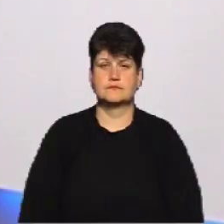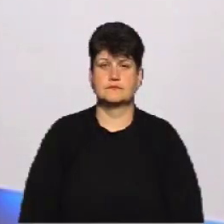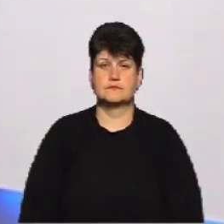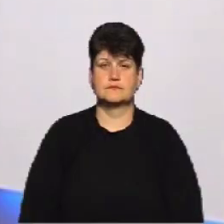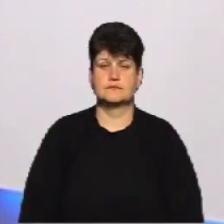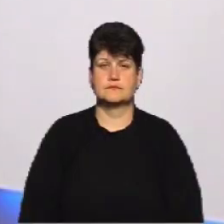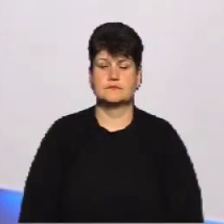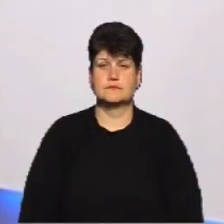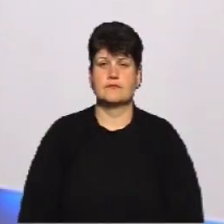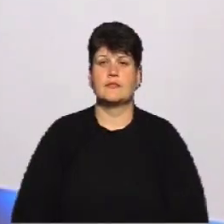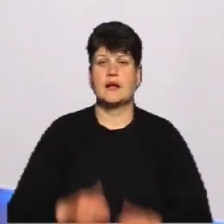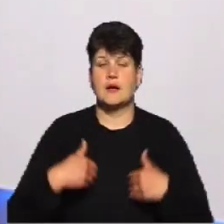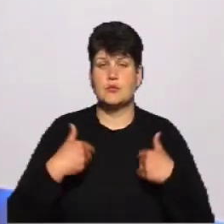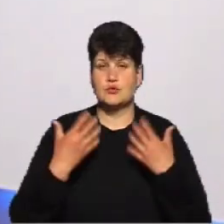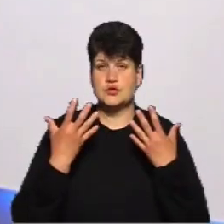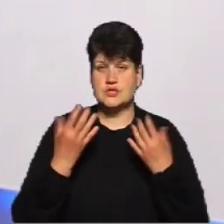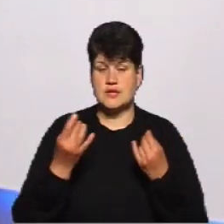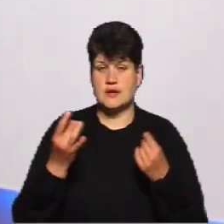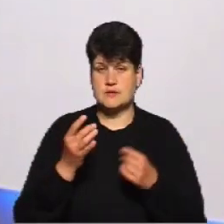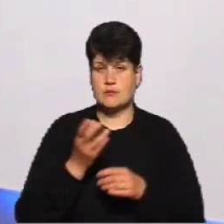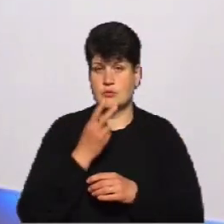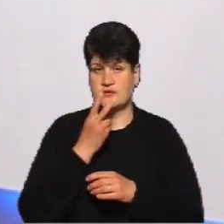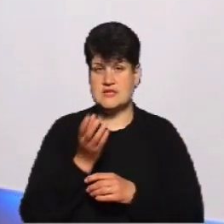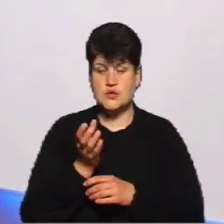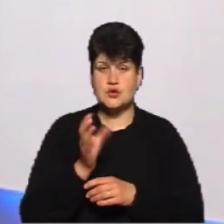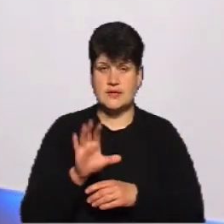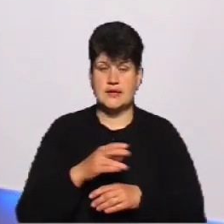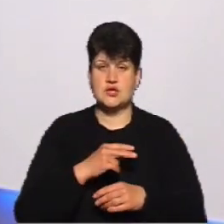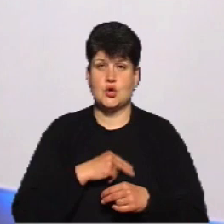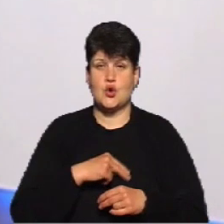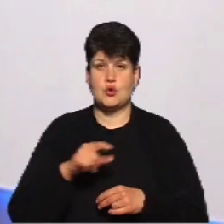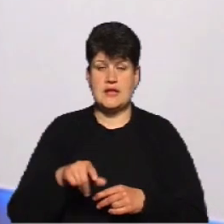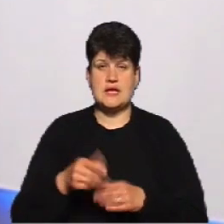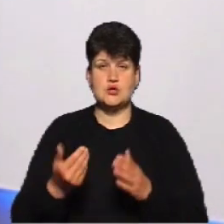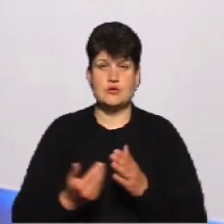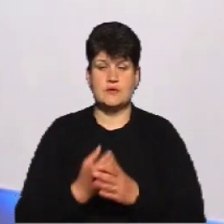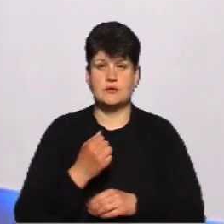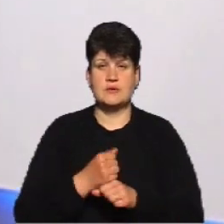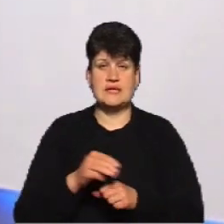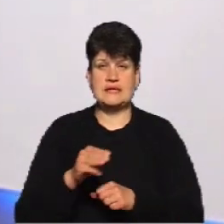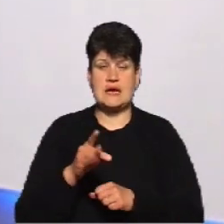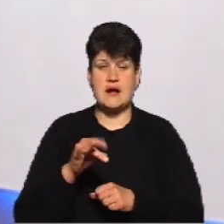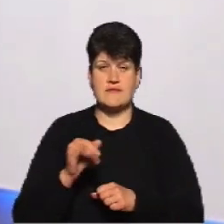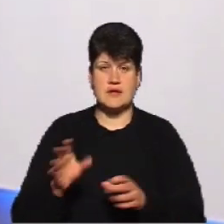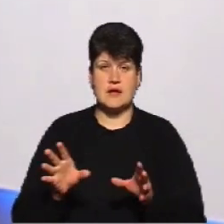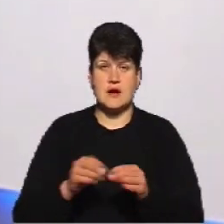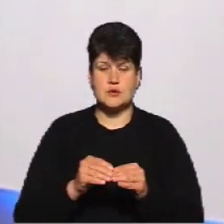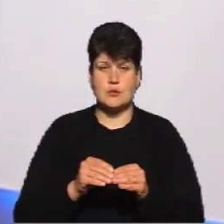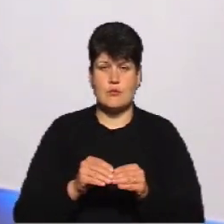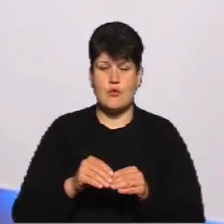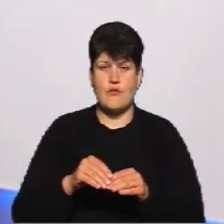Я пропоную ще зараз переглянути сюжет, який наші колеги з новин знімали у травні разом із водолазами. Вони досліджували дно